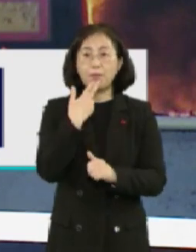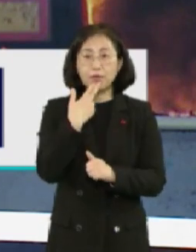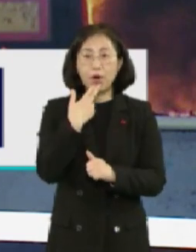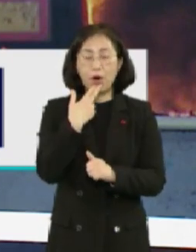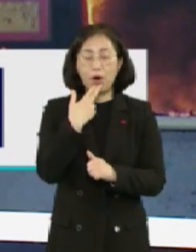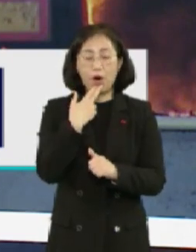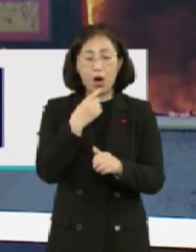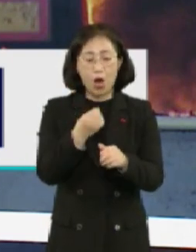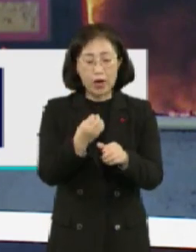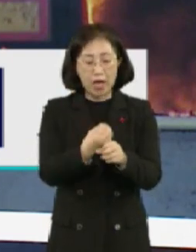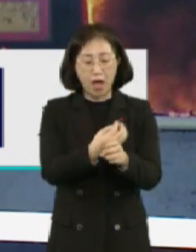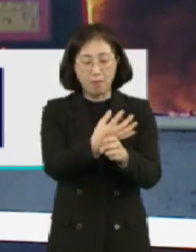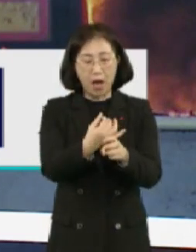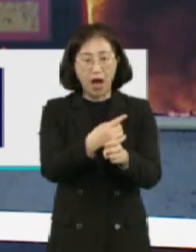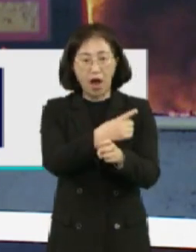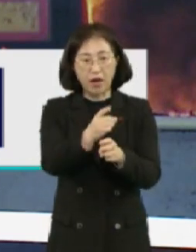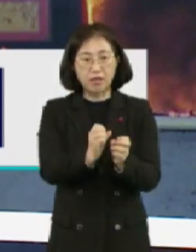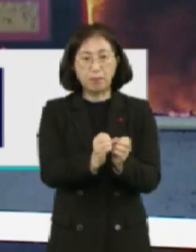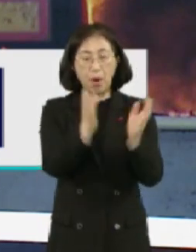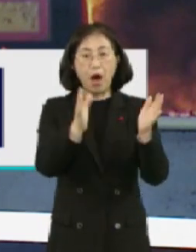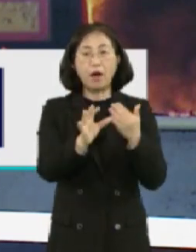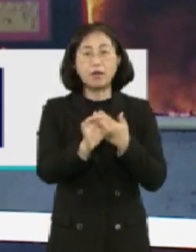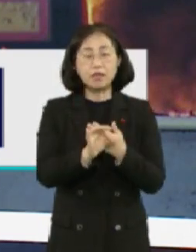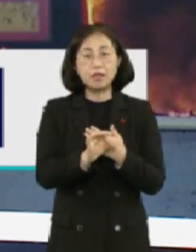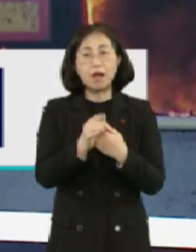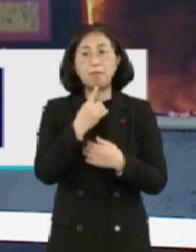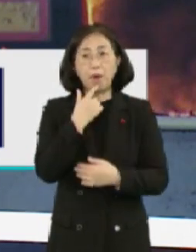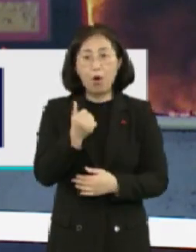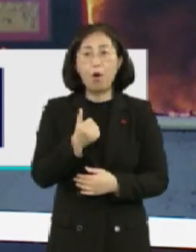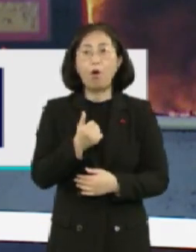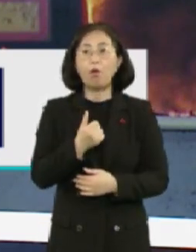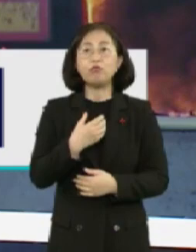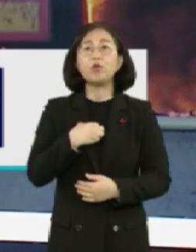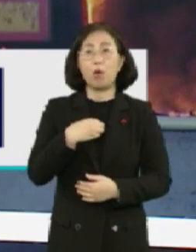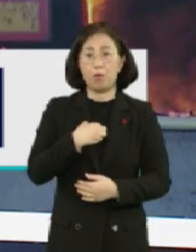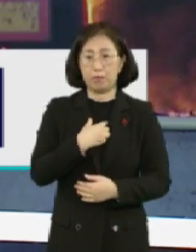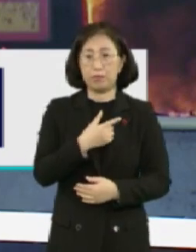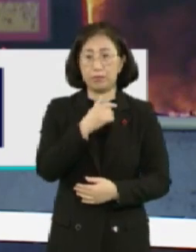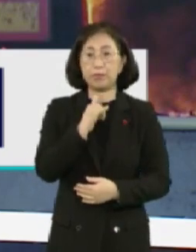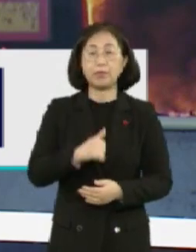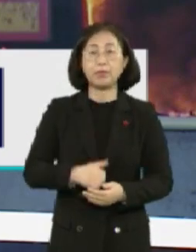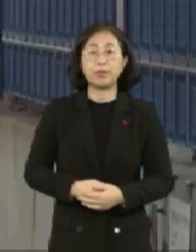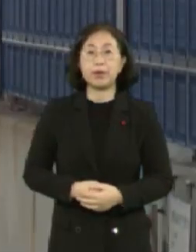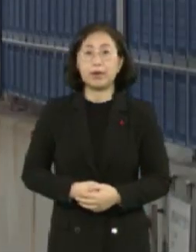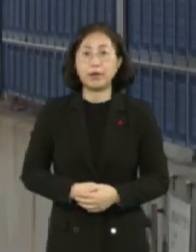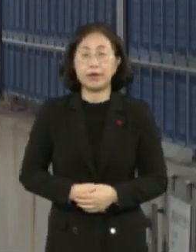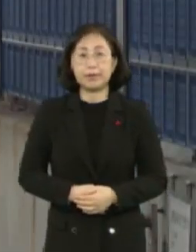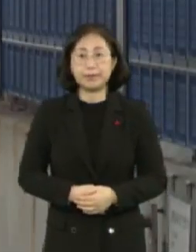옮겨 붙었다면 어마어마한 피해로 이어질 뻔했습니다. 이선학 기자입니다.